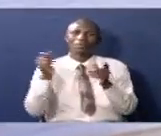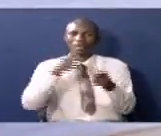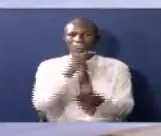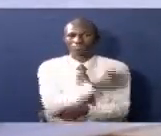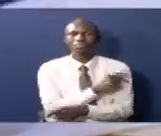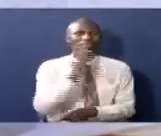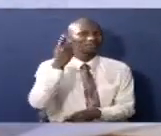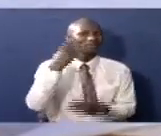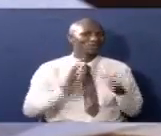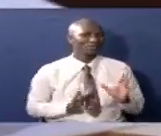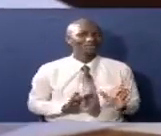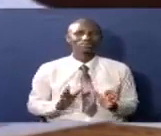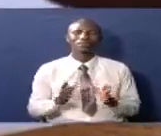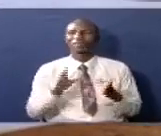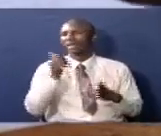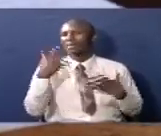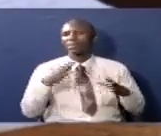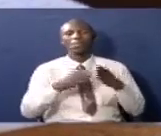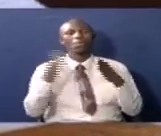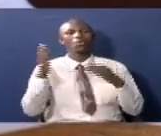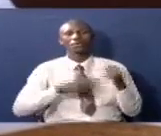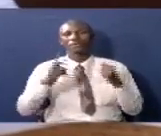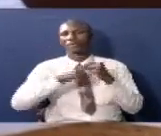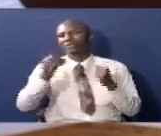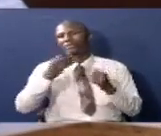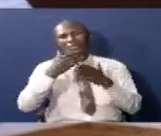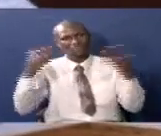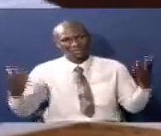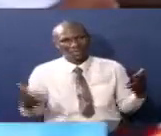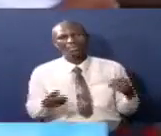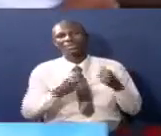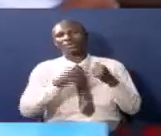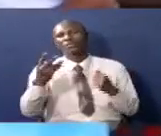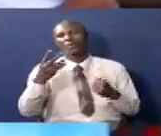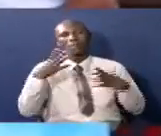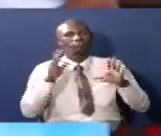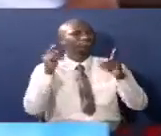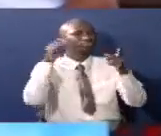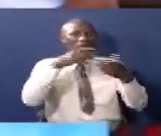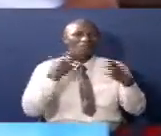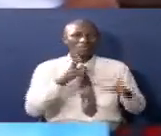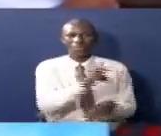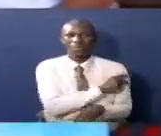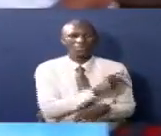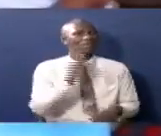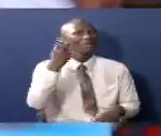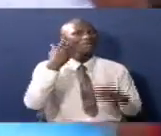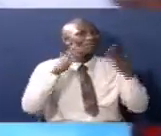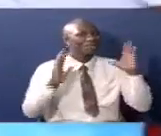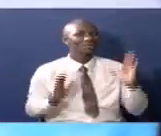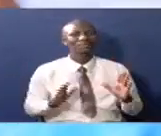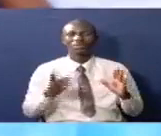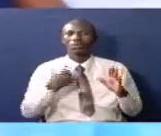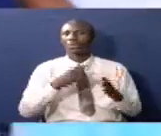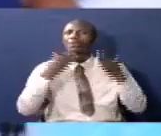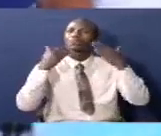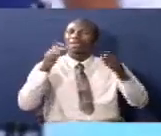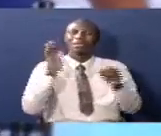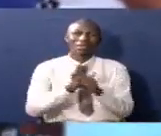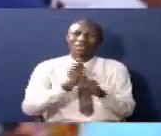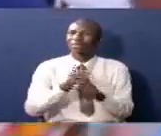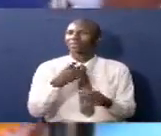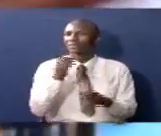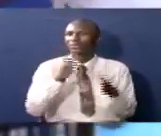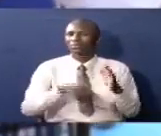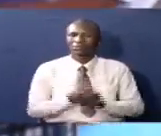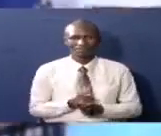no akele na ndo angi zaidi ya miongo mwanza na ana ne meju milia ama to masinga no ambe uto ngoma tu ngia mobea na yeye ndiye